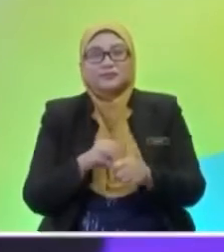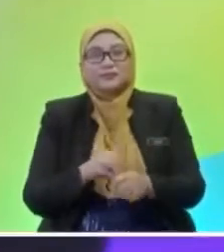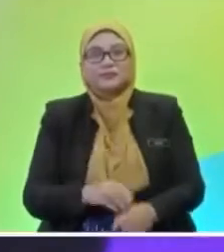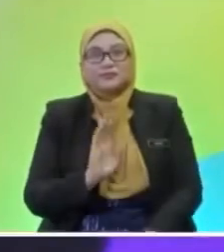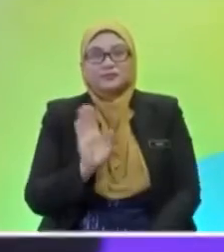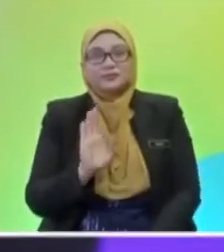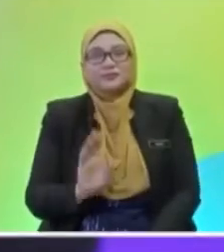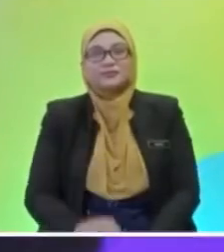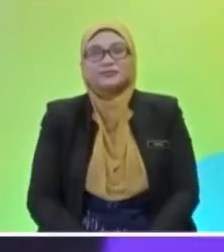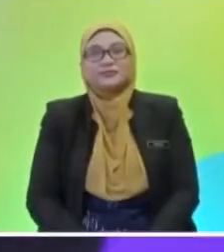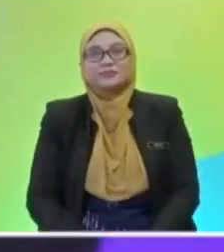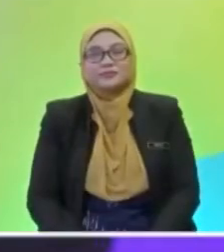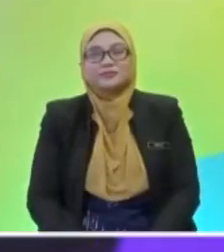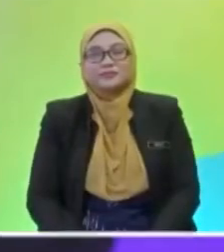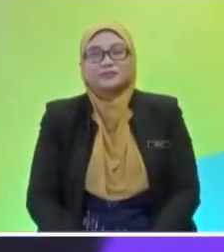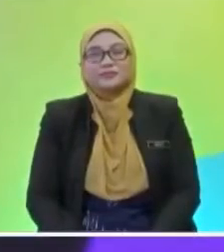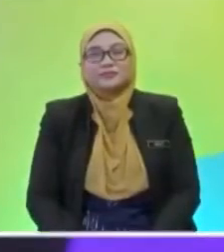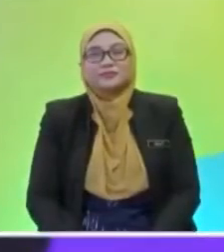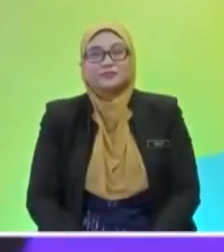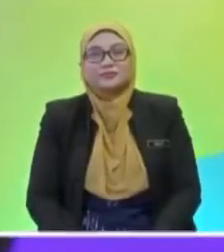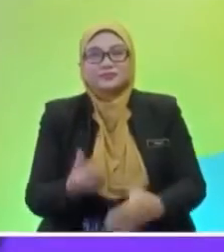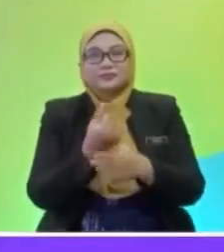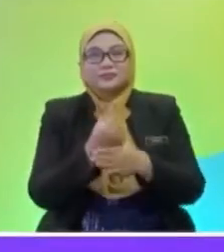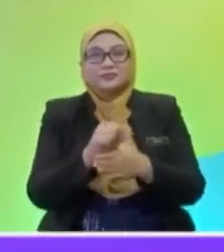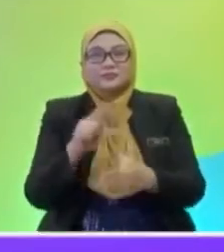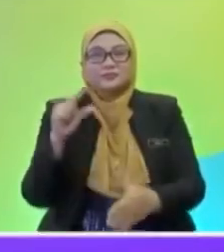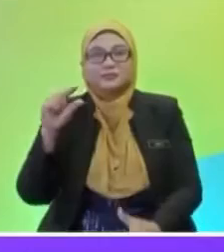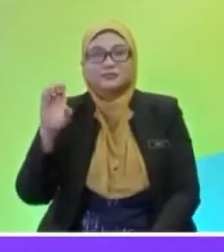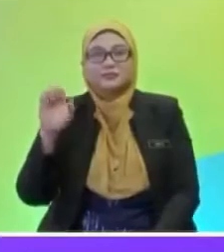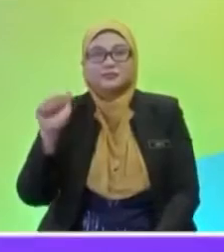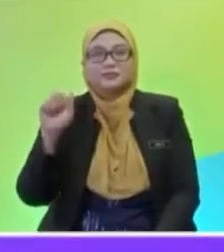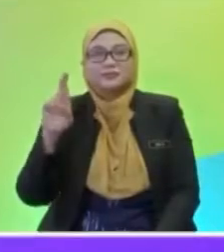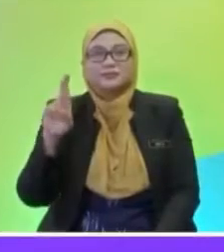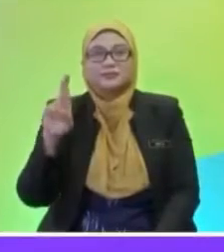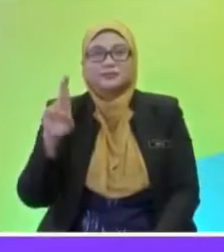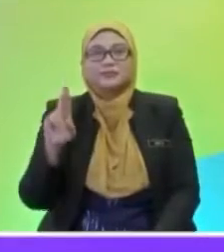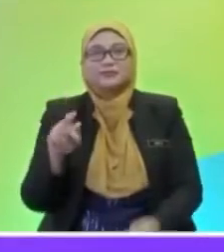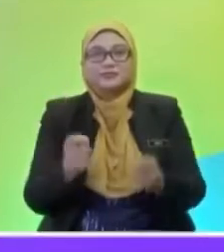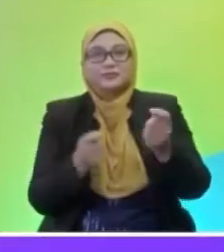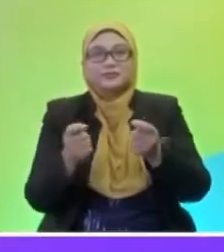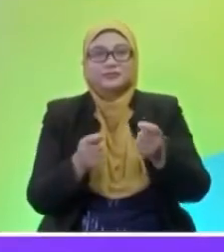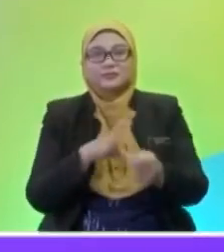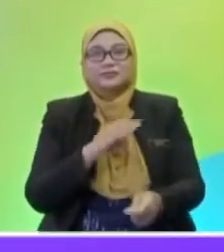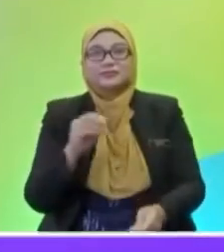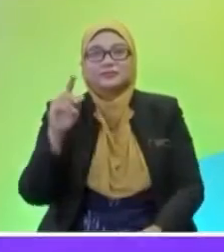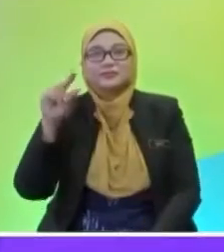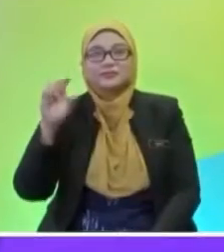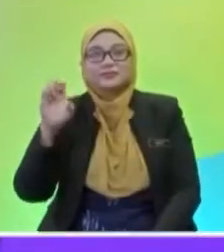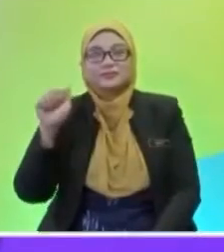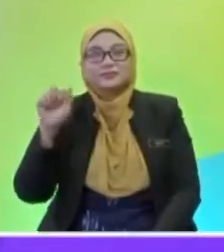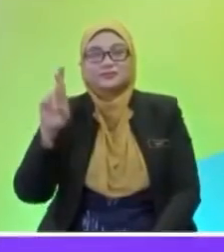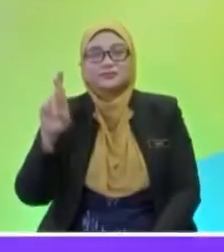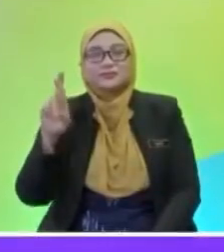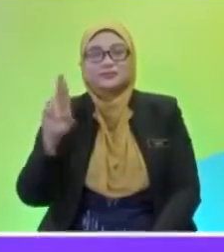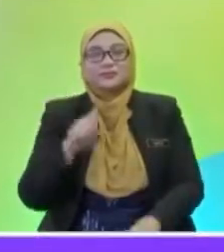di antara gear di motor dan gear di ganda bersentuhan di antara